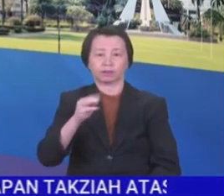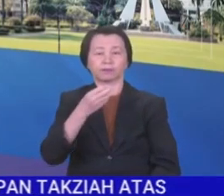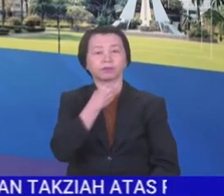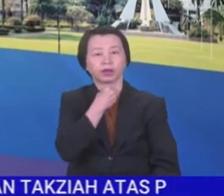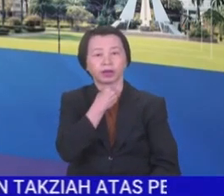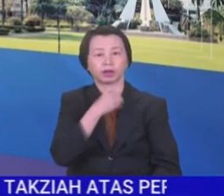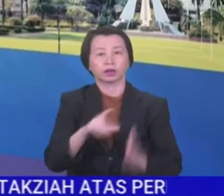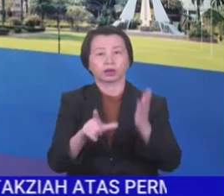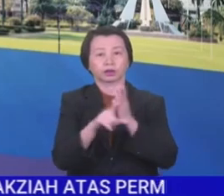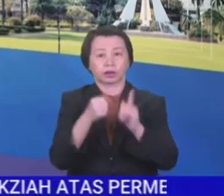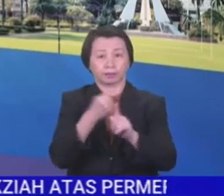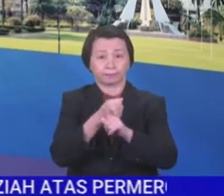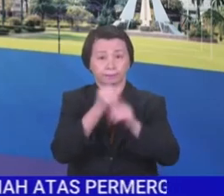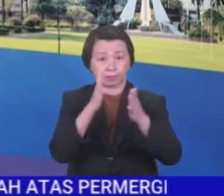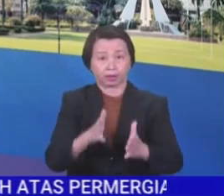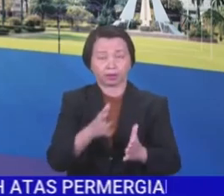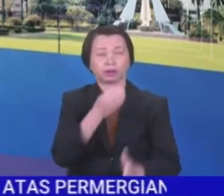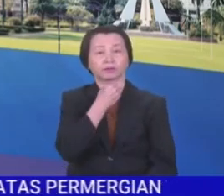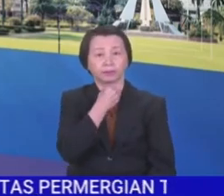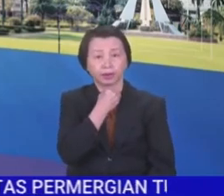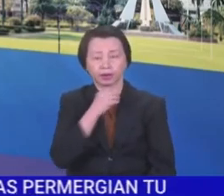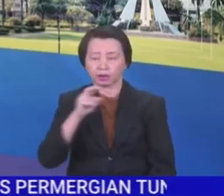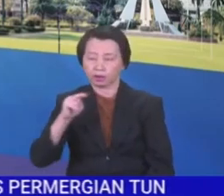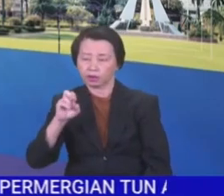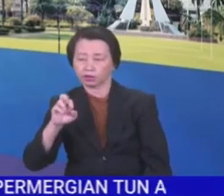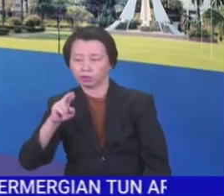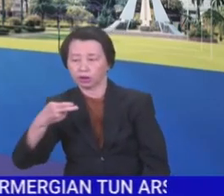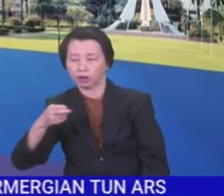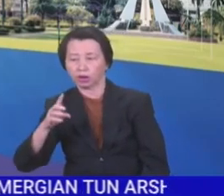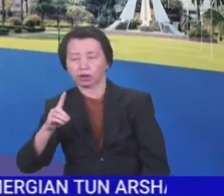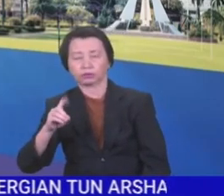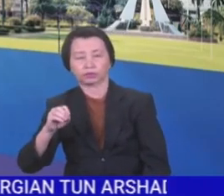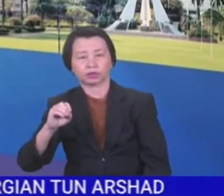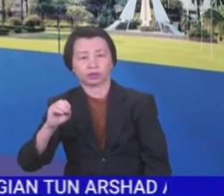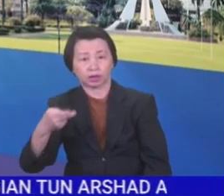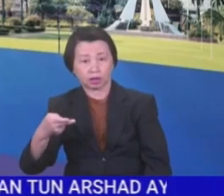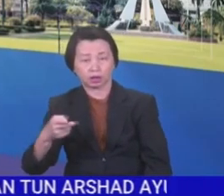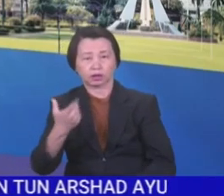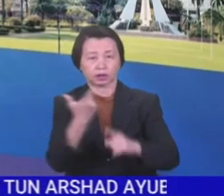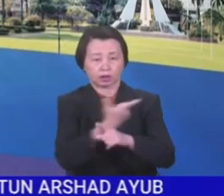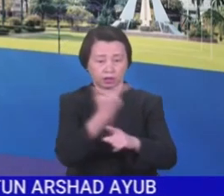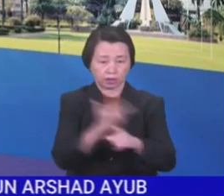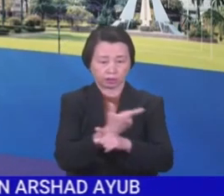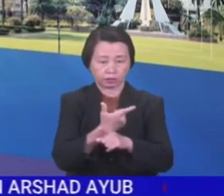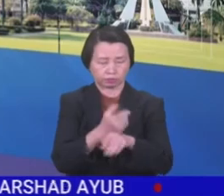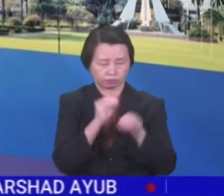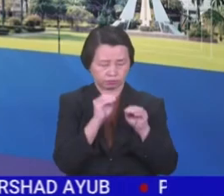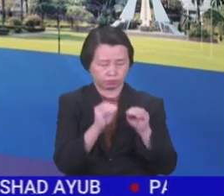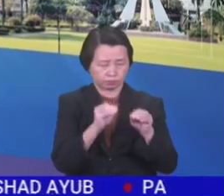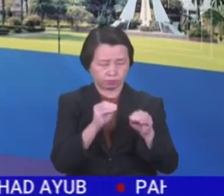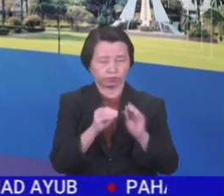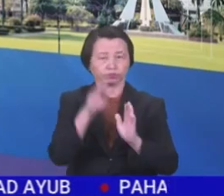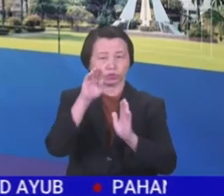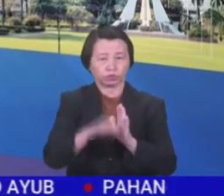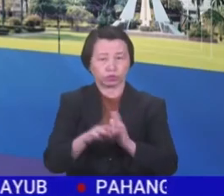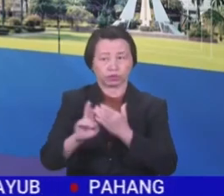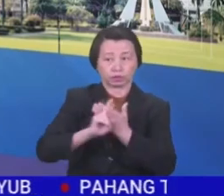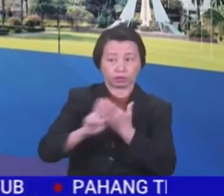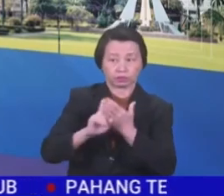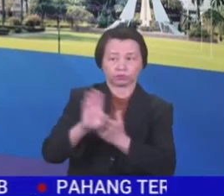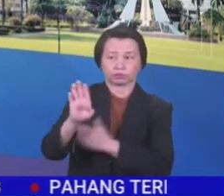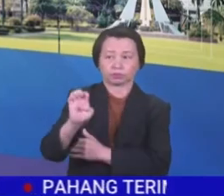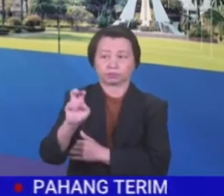Menurut Timbalan Pengarah RTM Perak, Nur Hafizatul Sarah Tahil, latihan dan pendedahan pengurangan risiko